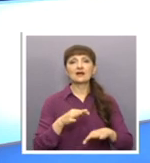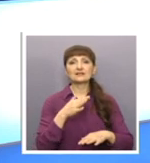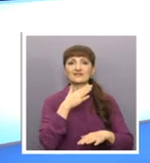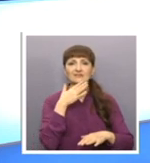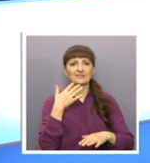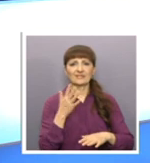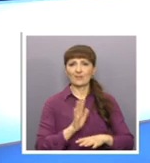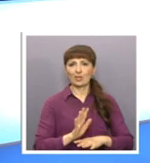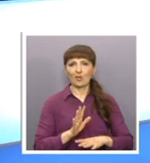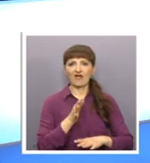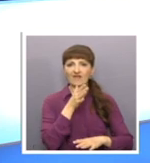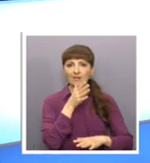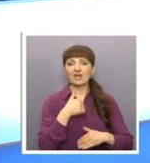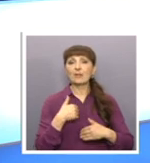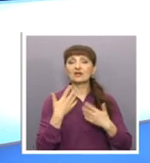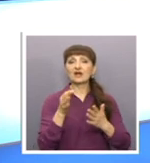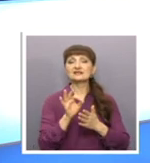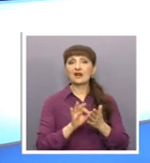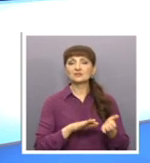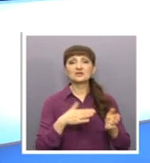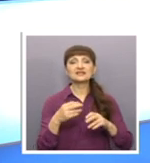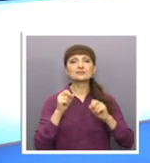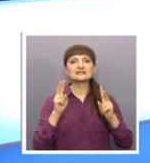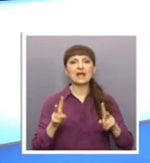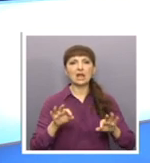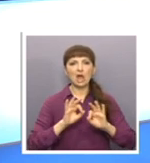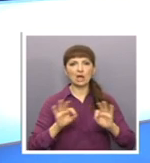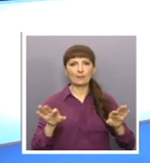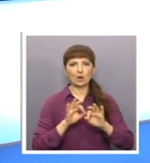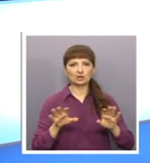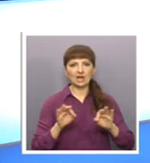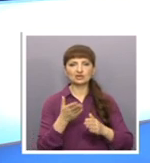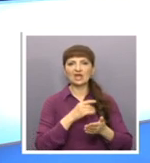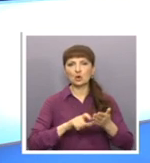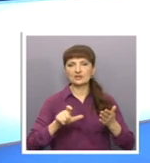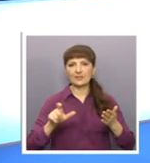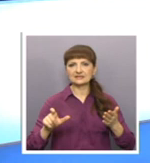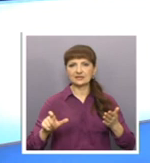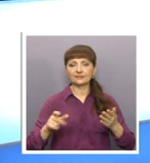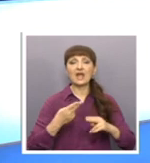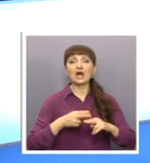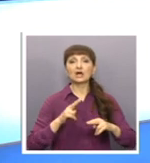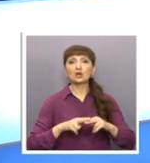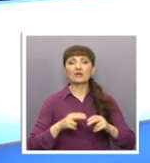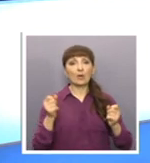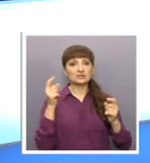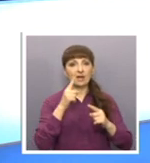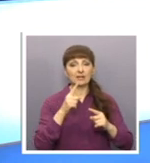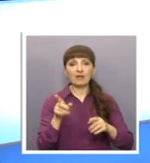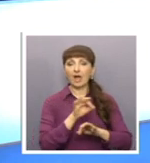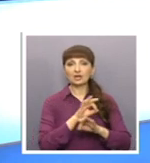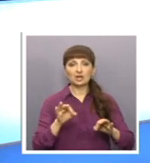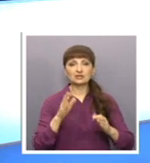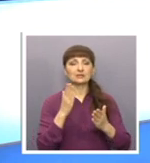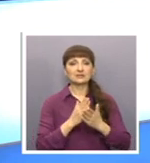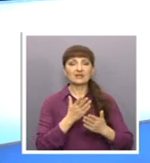много времени в эфире, поэтому я предлагаю сразу перейти к специальному репортажу моей коллеги Жанат Айтеновой, которая, как выяснилось, отлично